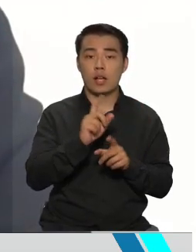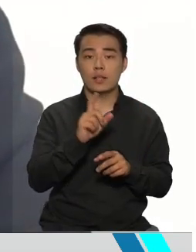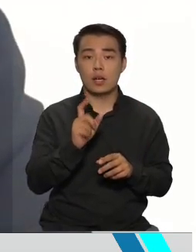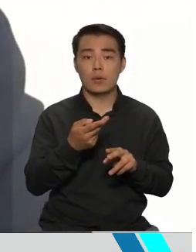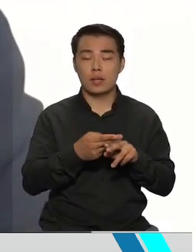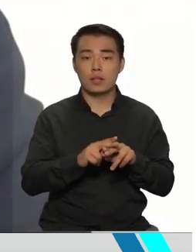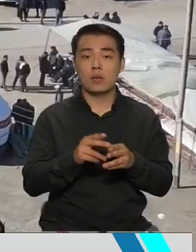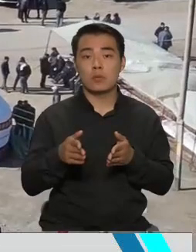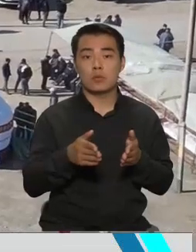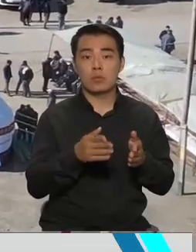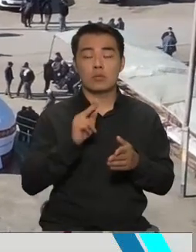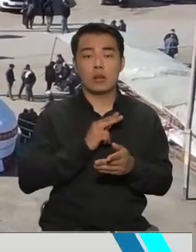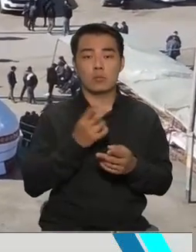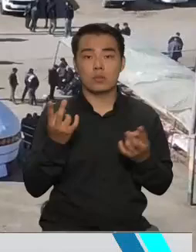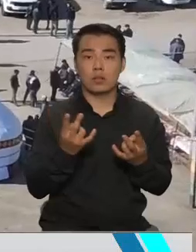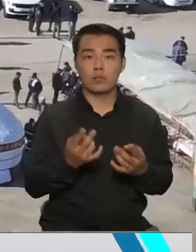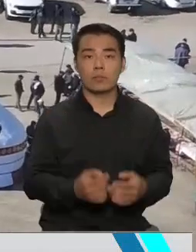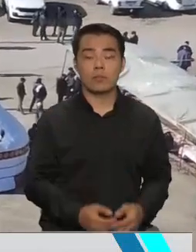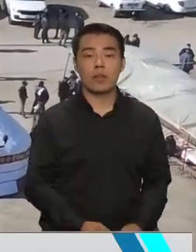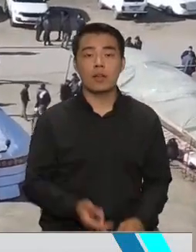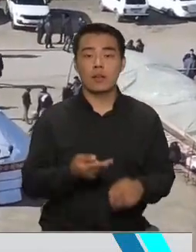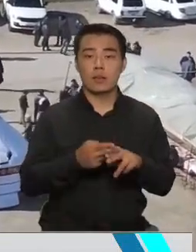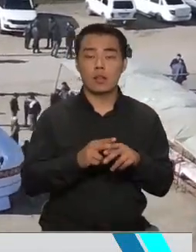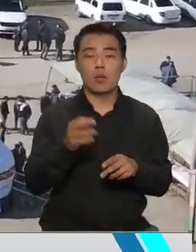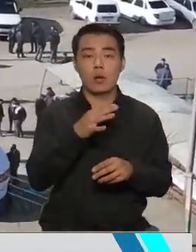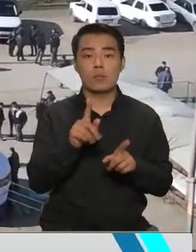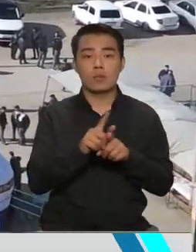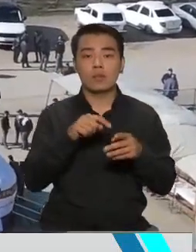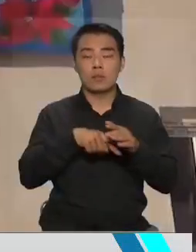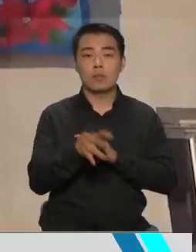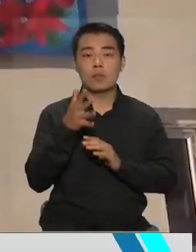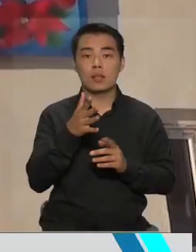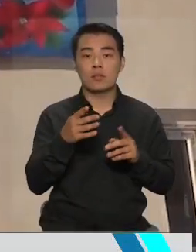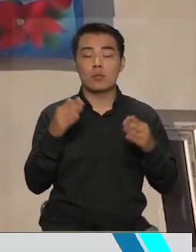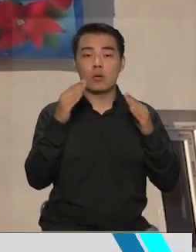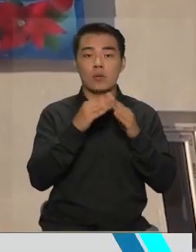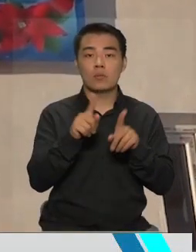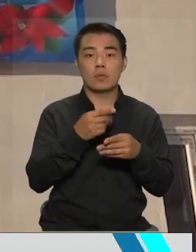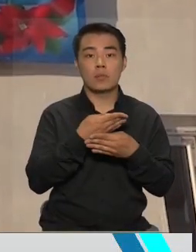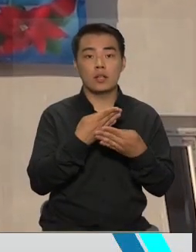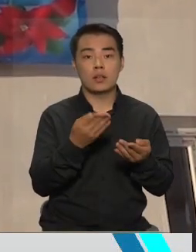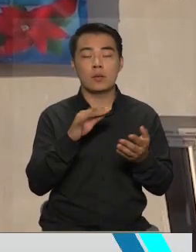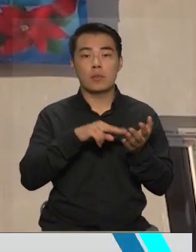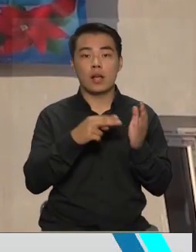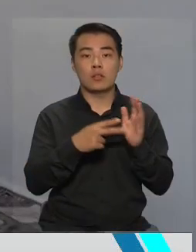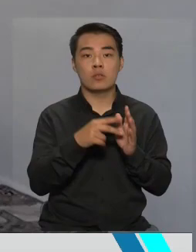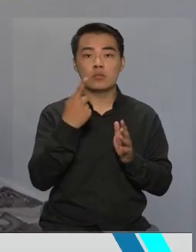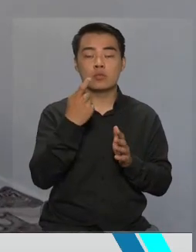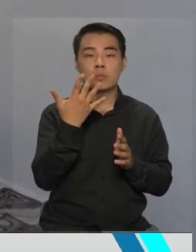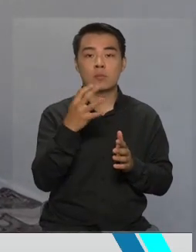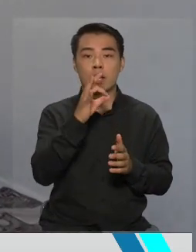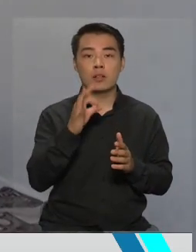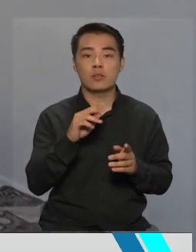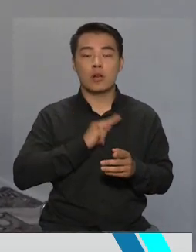осы жобамен айналысып отыр. Биыл аудан бойынша 5000 шаршы метр тұрғын үй пайдалануға беріліп, жоспар 105%-ға орындалған.